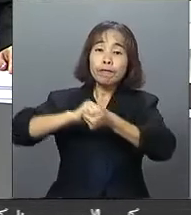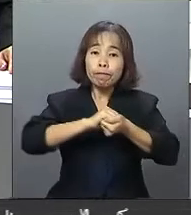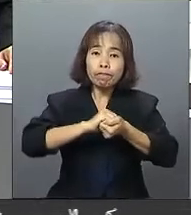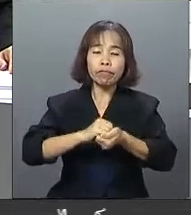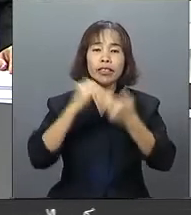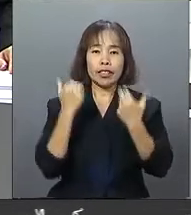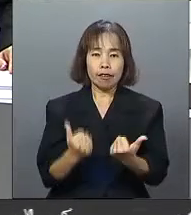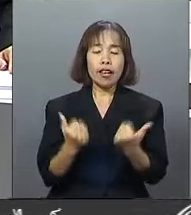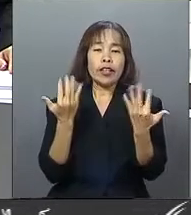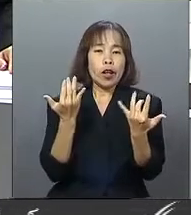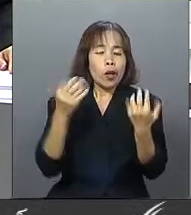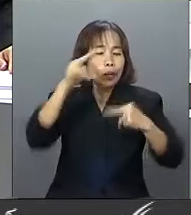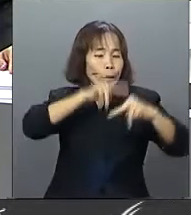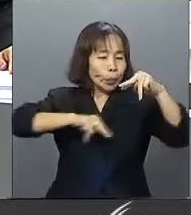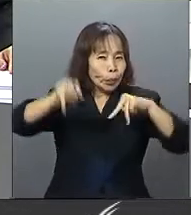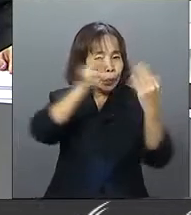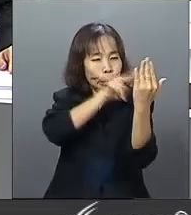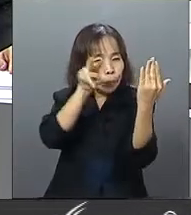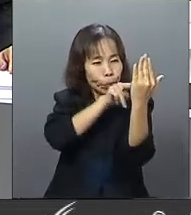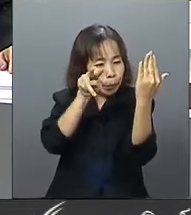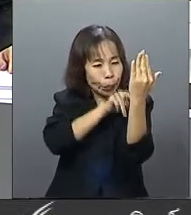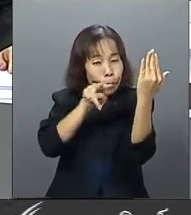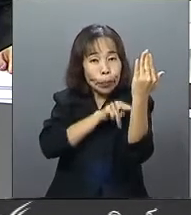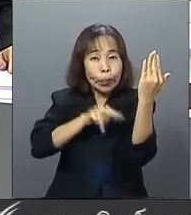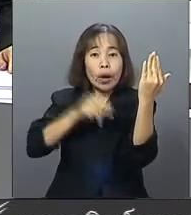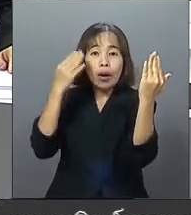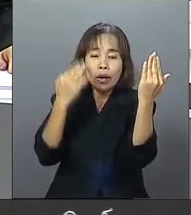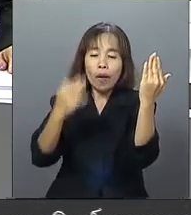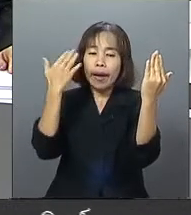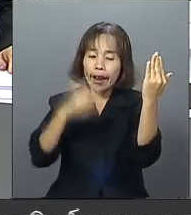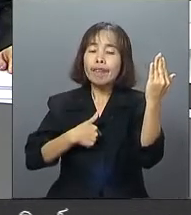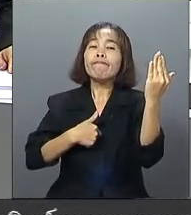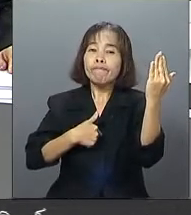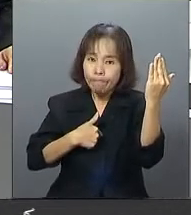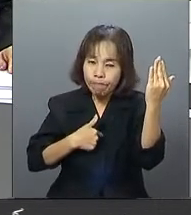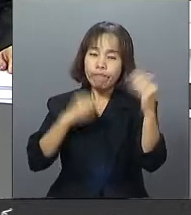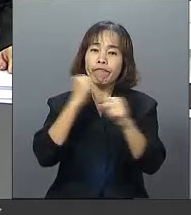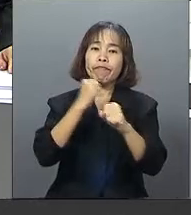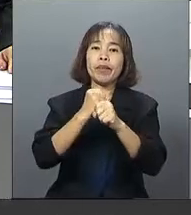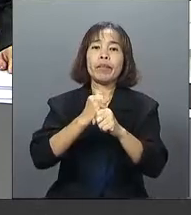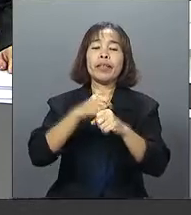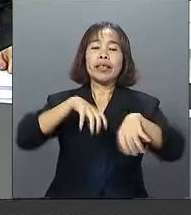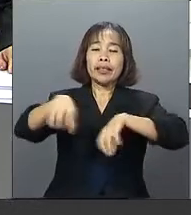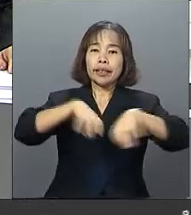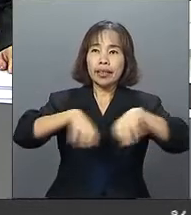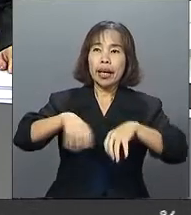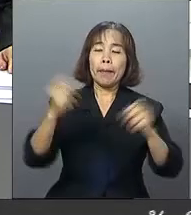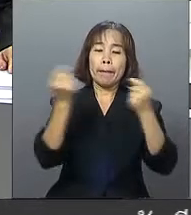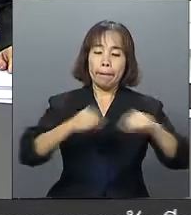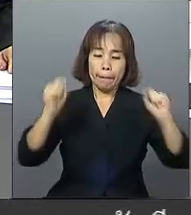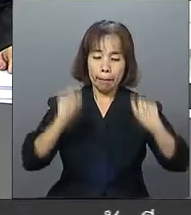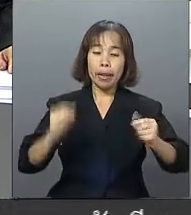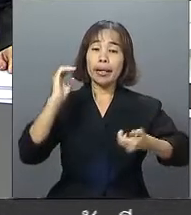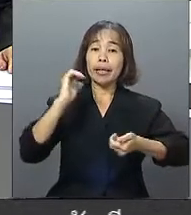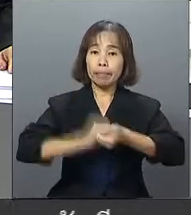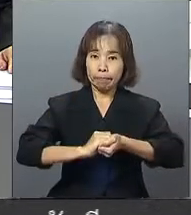ริ่มกระบวนการตรวจทานร่างเอกสารความเห็นร่วมก่อนที่จะเดินหน้าสู่กระบวนการสรุปแล้วก็จัดทำร่างสัญญาประชาคมสู่การเลือ